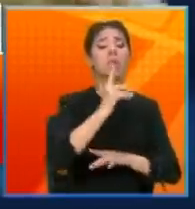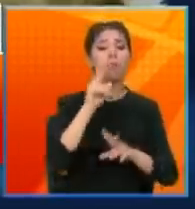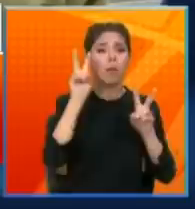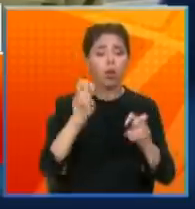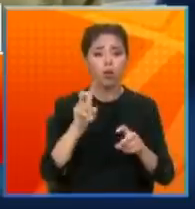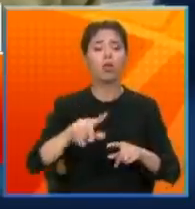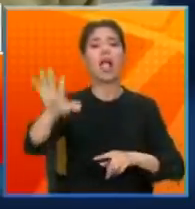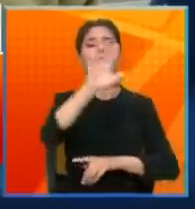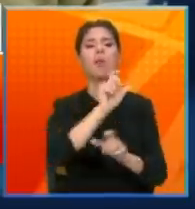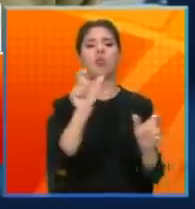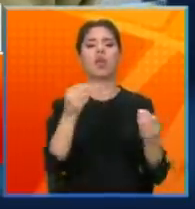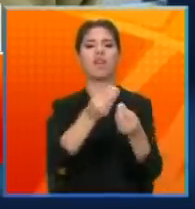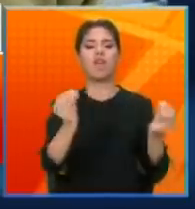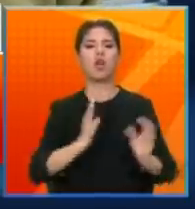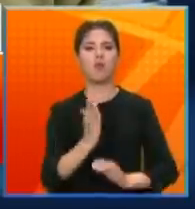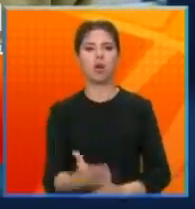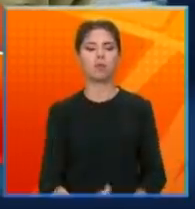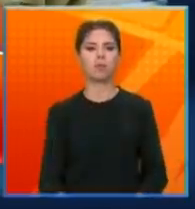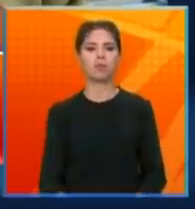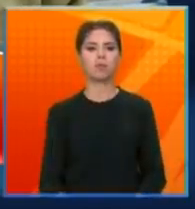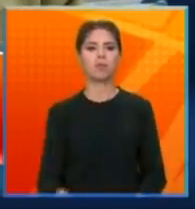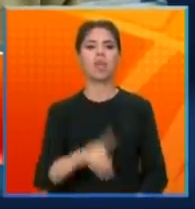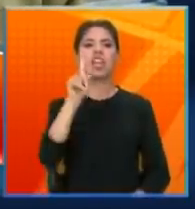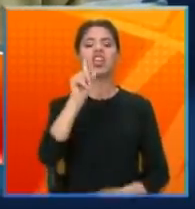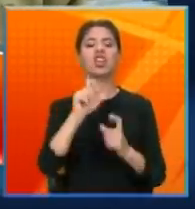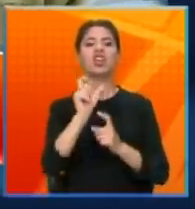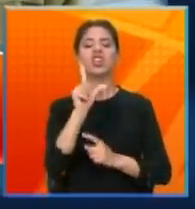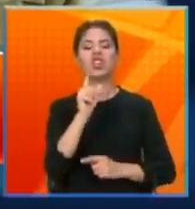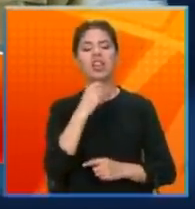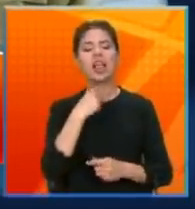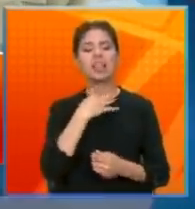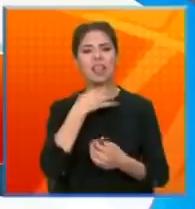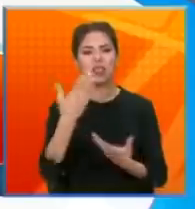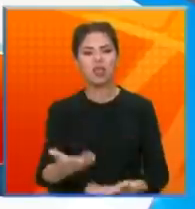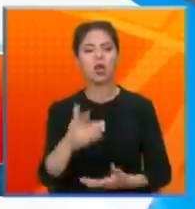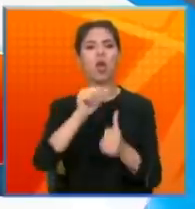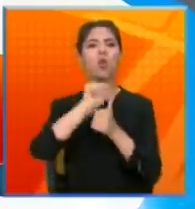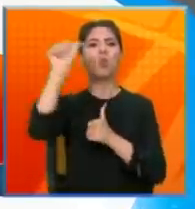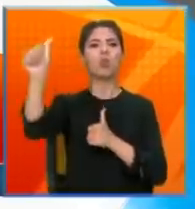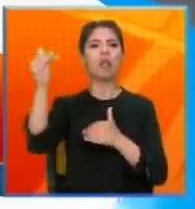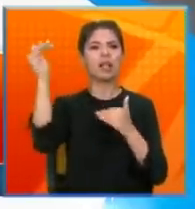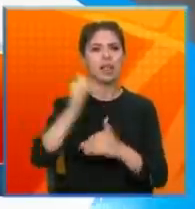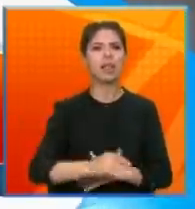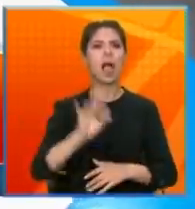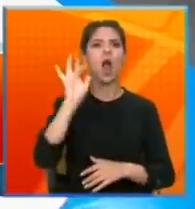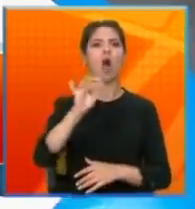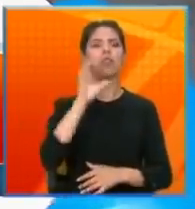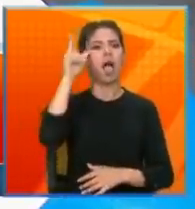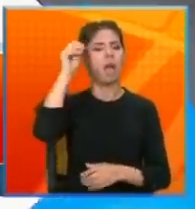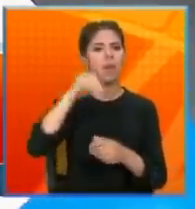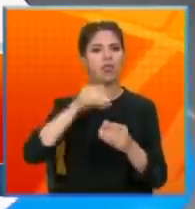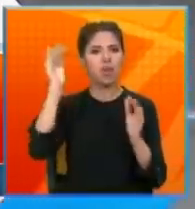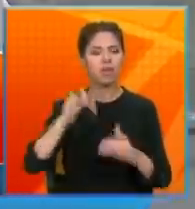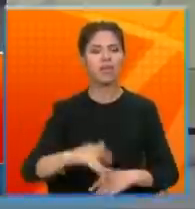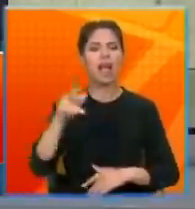konusunda hepimizi uyarıyorlar. Işıl'a teşekkür ediyoruz. Bir afet haberi de uzaklardan, Orta Amerika ülkesi Meksika'dan geldi